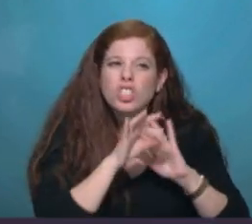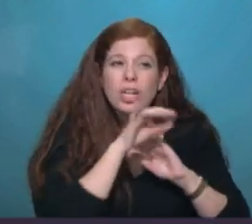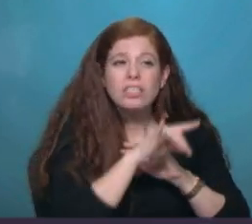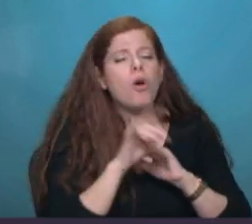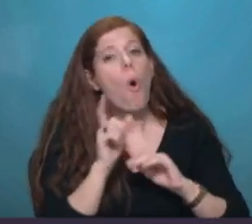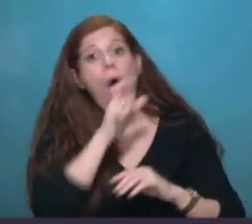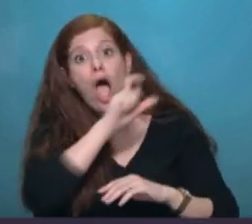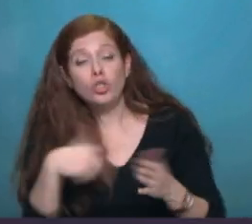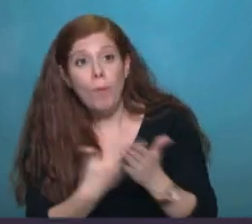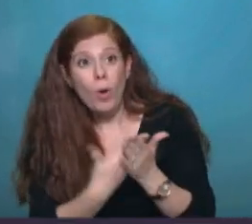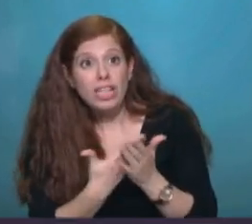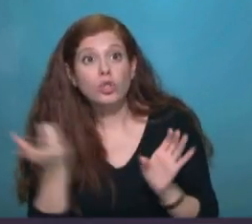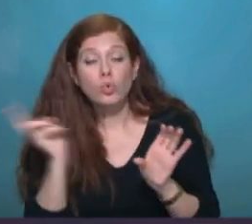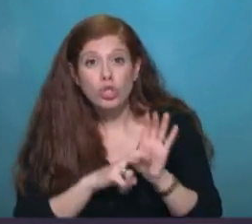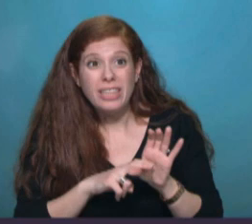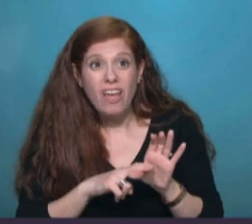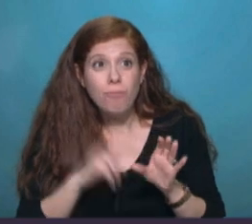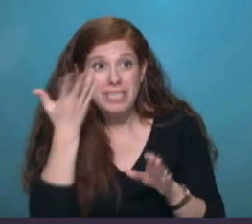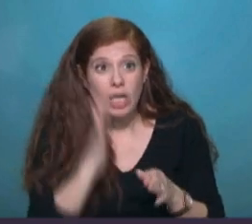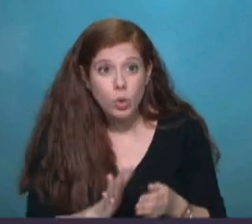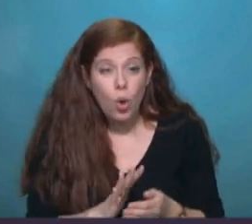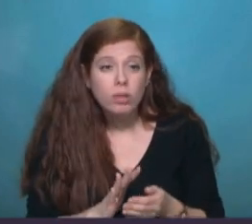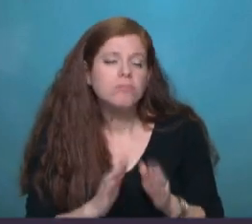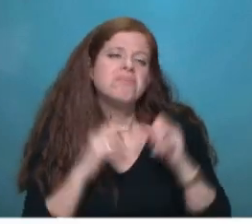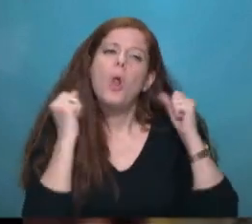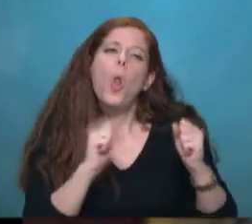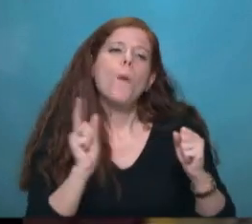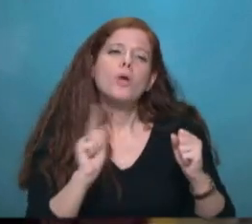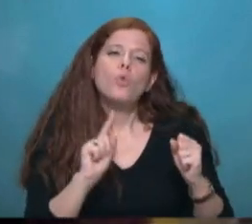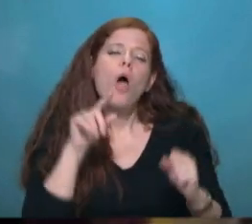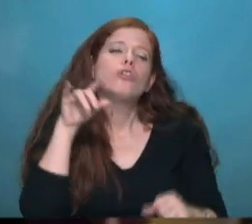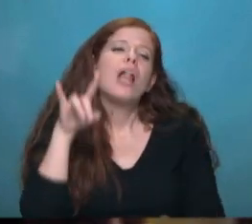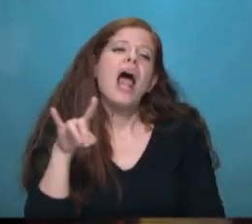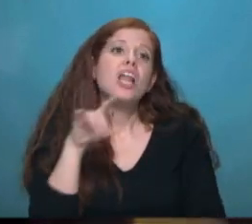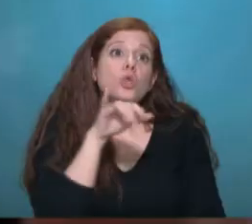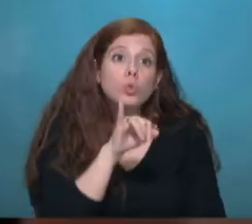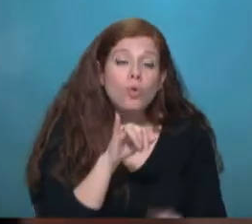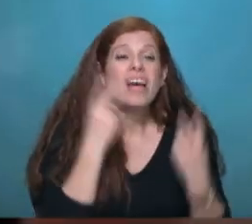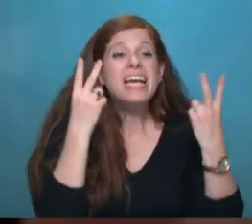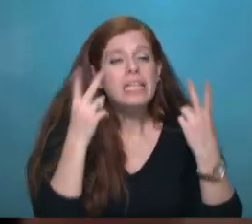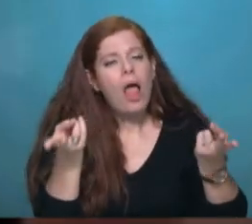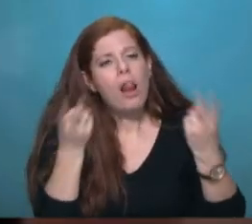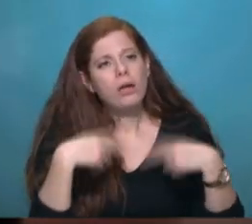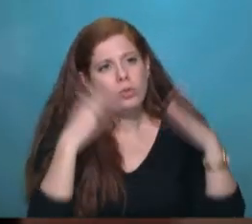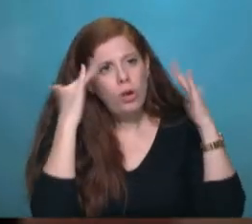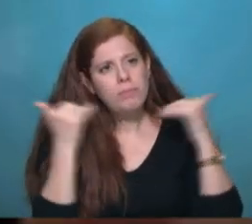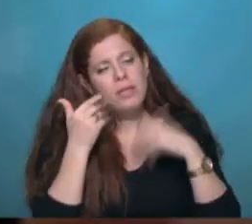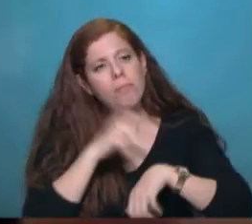اشتتف بسيرتون يا ولد لو بتوخ شل خالد يوسف كداي لحظور لمصرين بزمان القرب